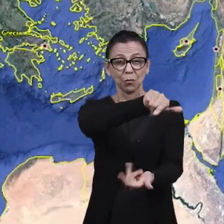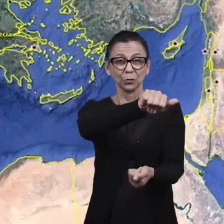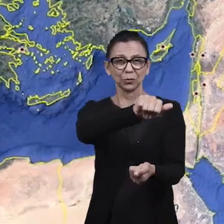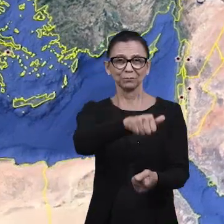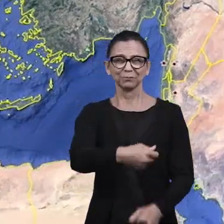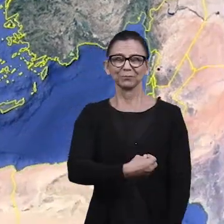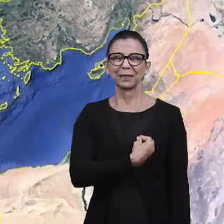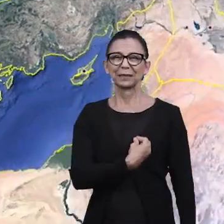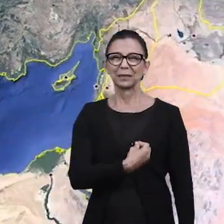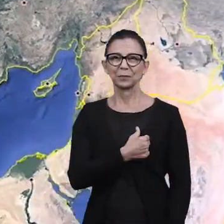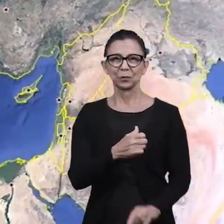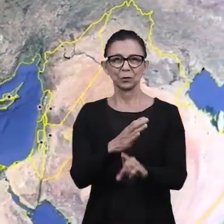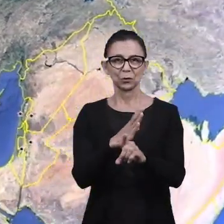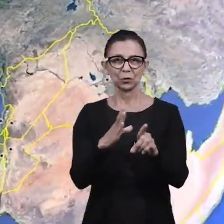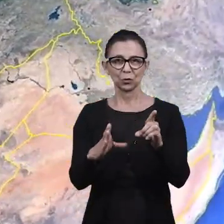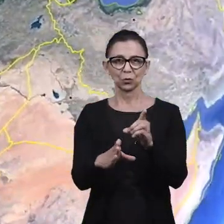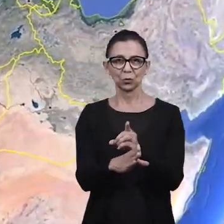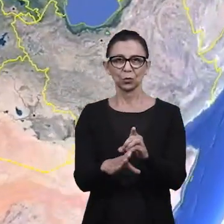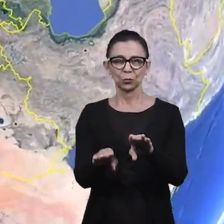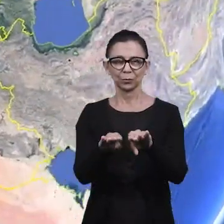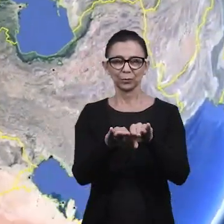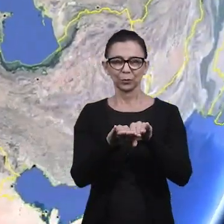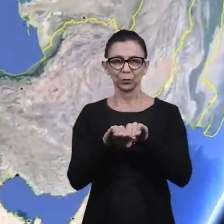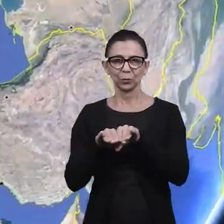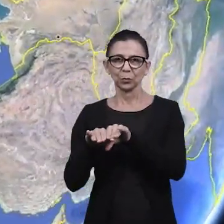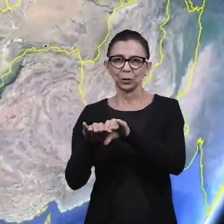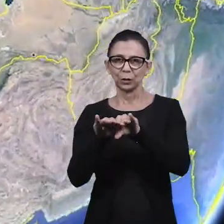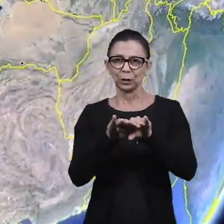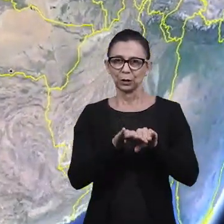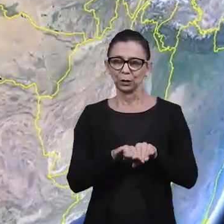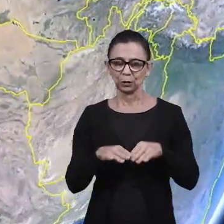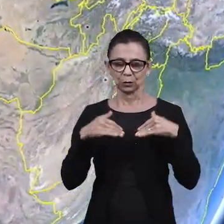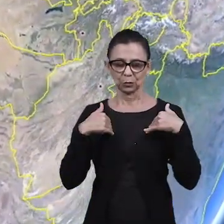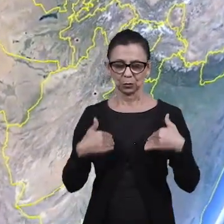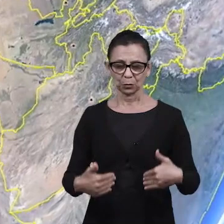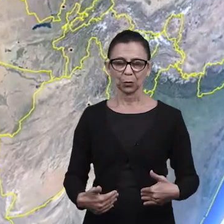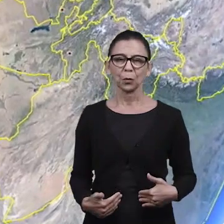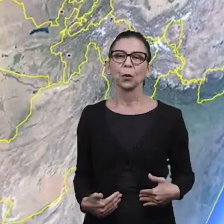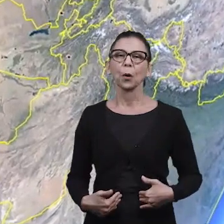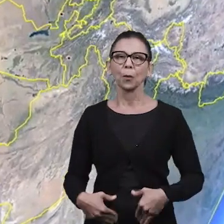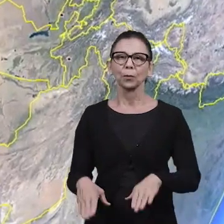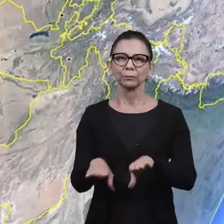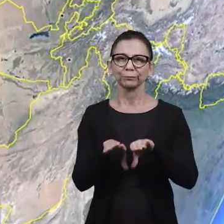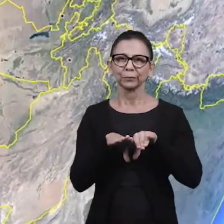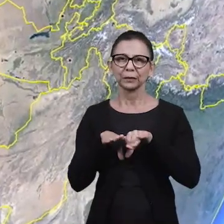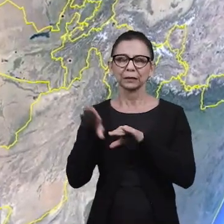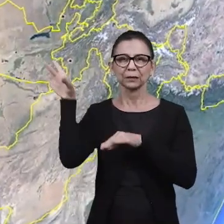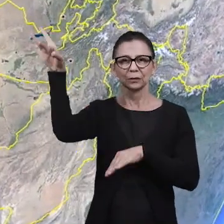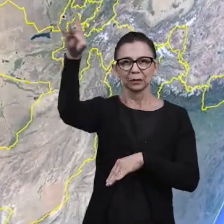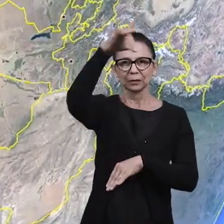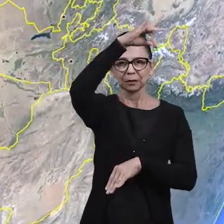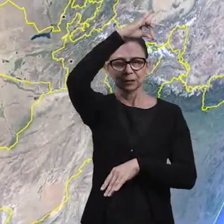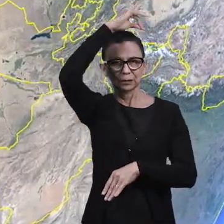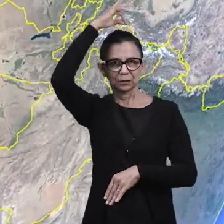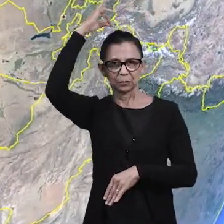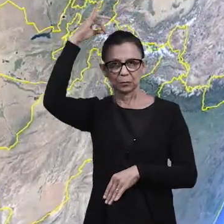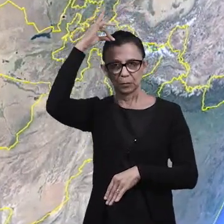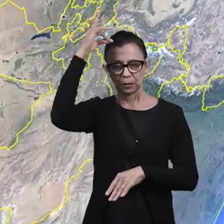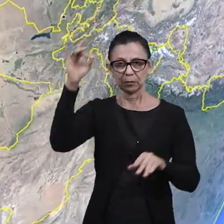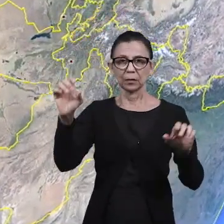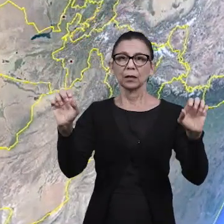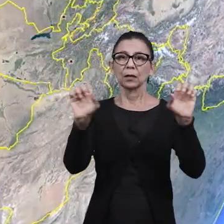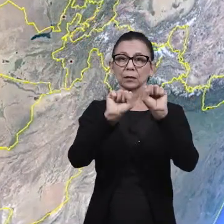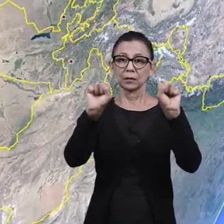Des frères et sœurs de toutes les parties du monde participent d'un même culte, ensemble, dans un même corps et dans un même